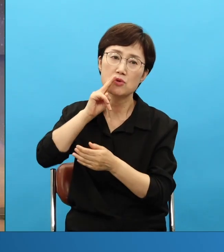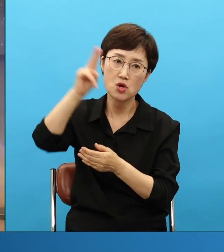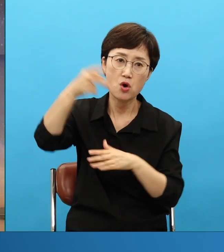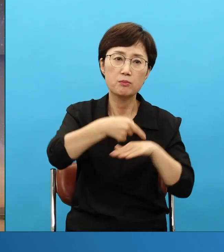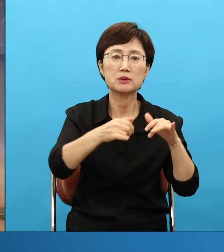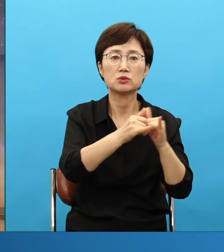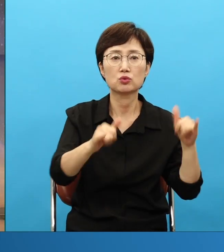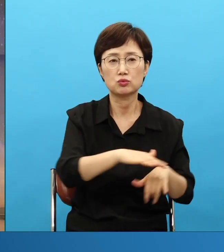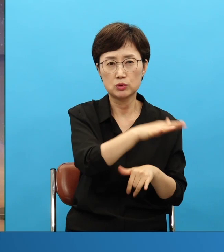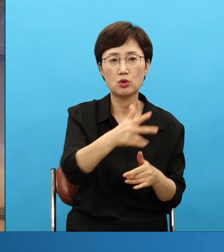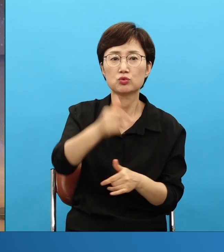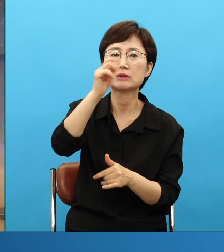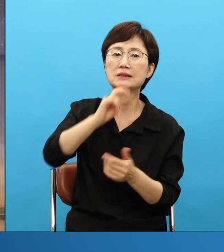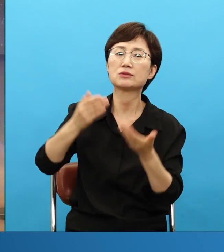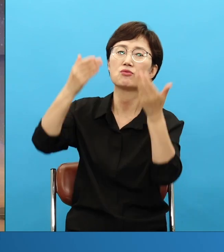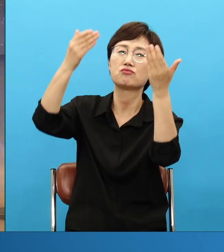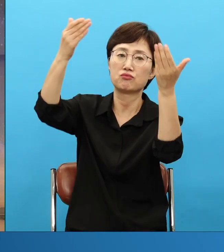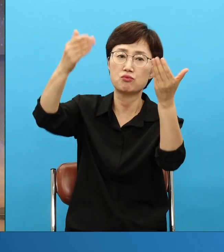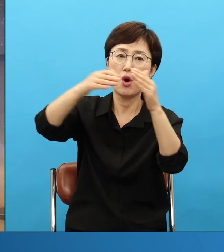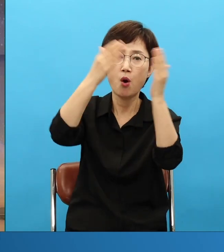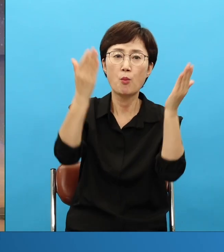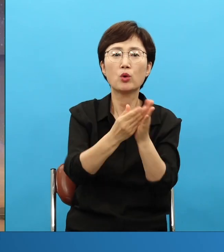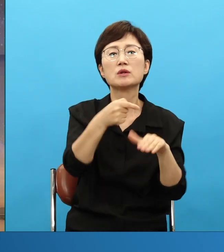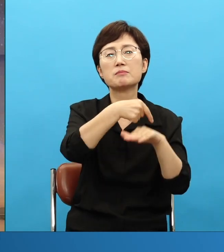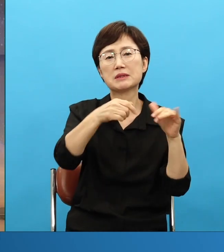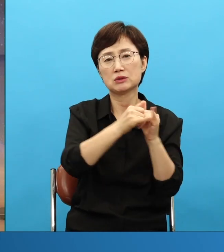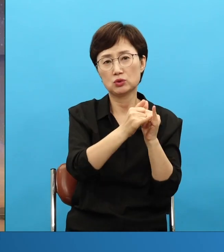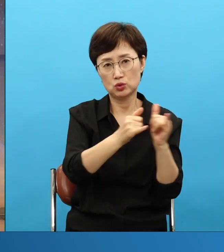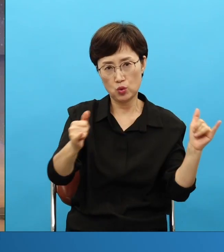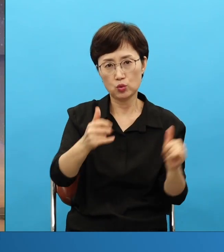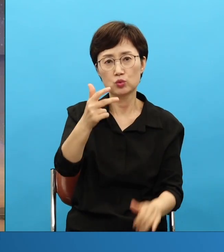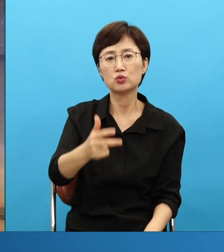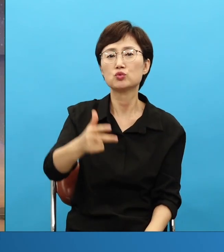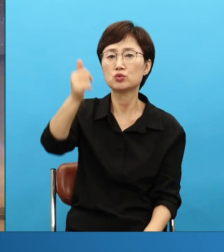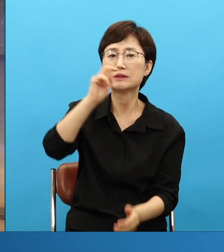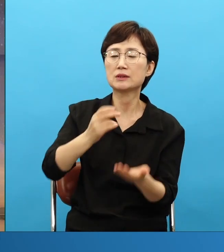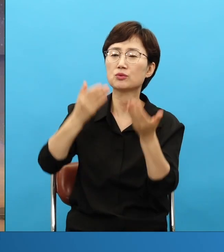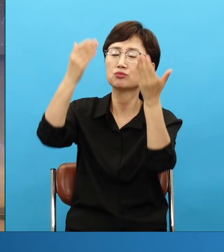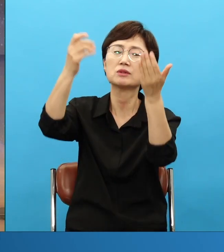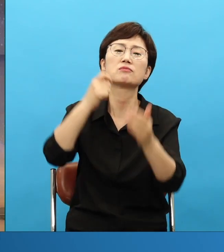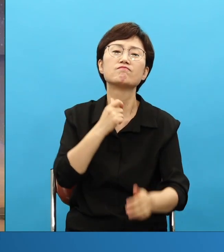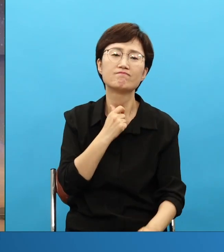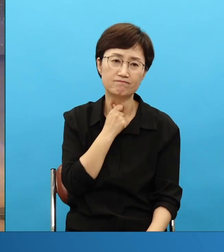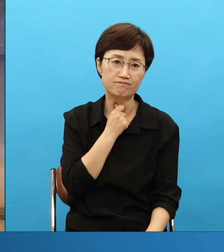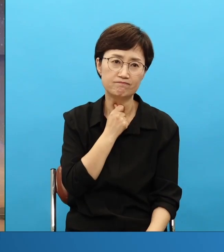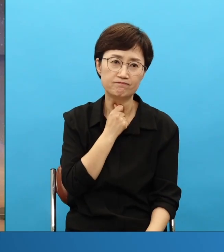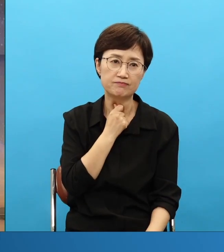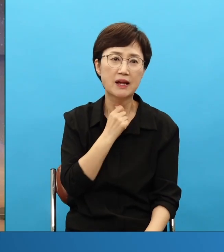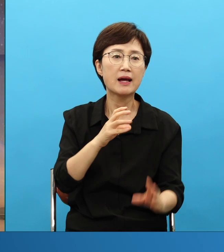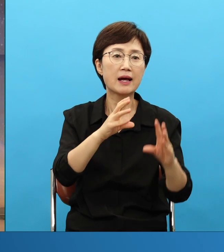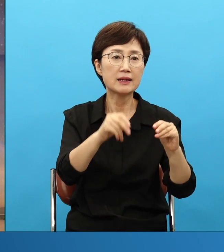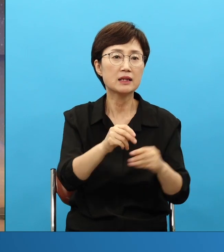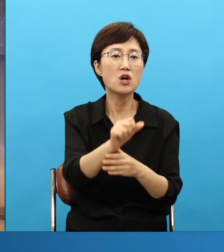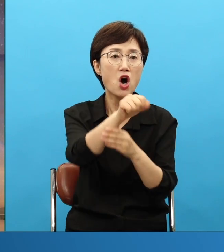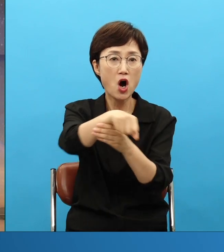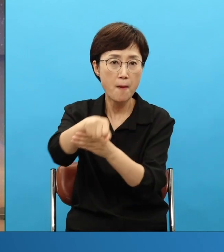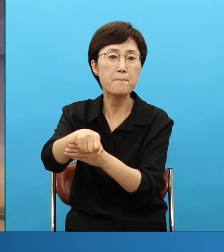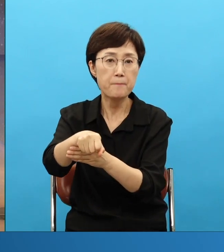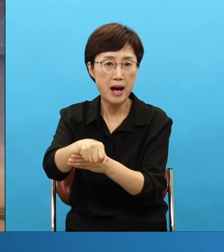하나님의 민족들이 주를 찬송하게 하시며 우리 모든 민족으로 주를 찬송하게 하소서.